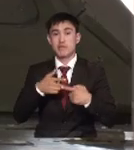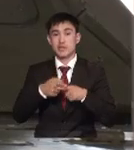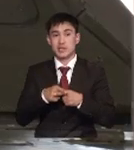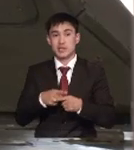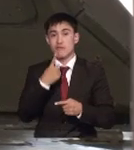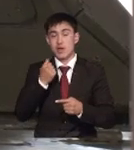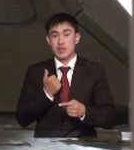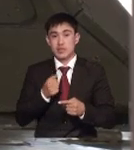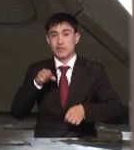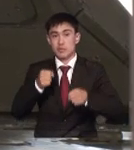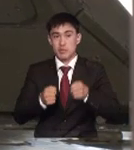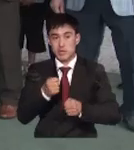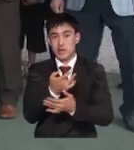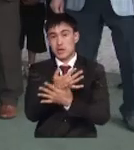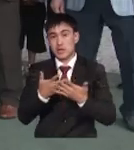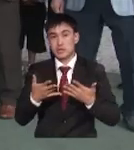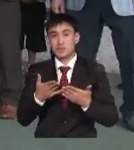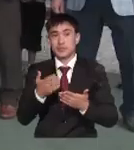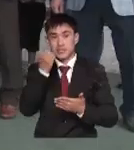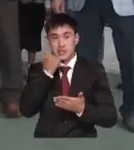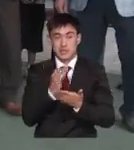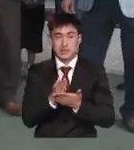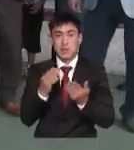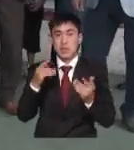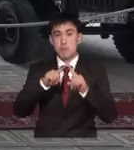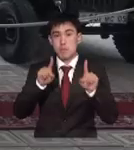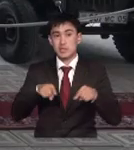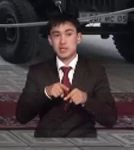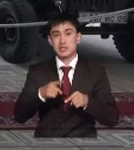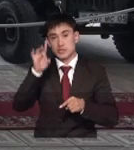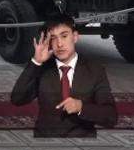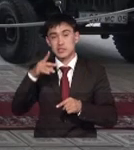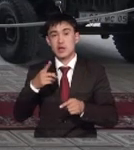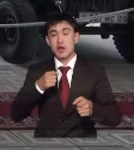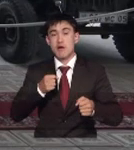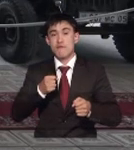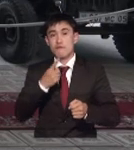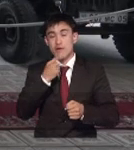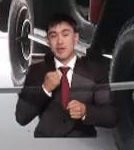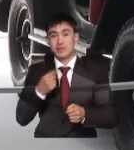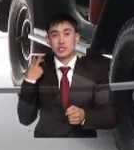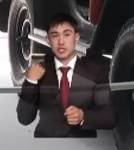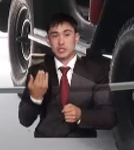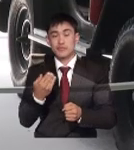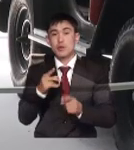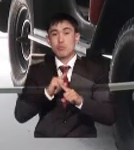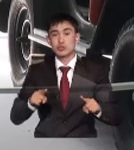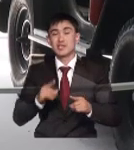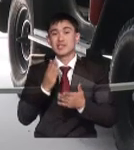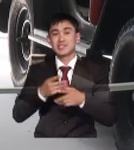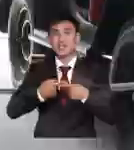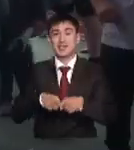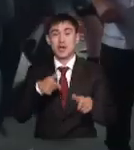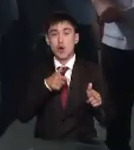автомобилями вооружением старого образца Здесь даже выставлены портреты известных военачальников стоит отметить что в музее также есть техника и оружие